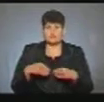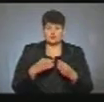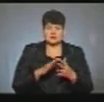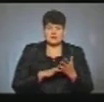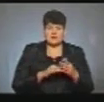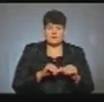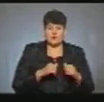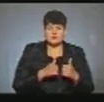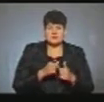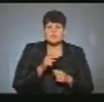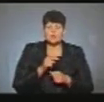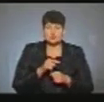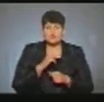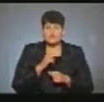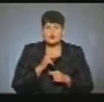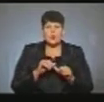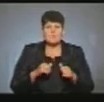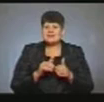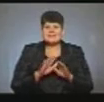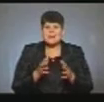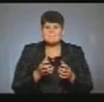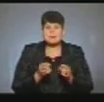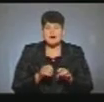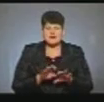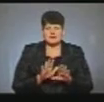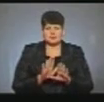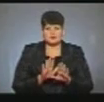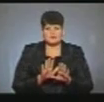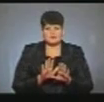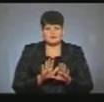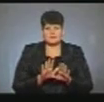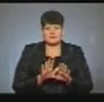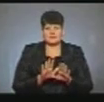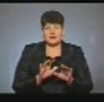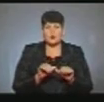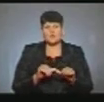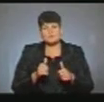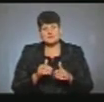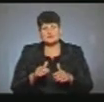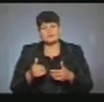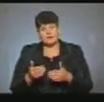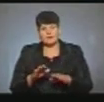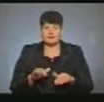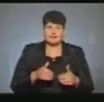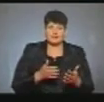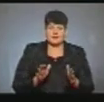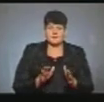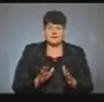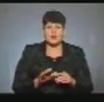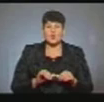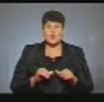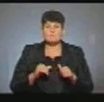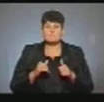в комісію. І тут зверніть увагу, комісія не приймає рішення надати рекомендацію чи не надати рекомендацію.